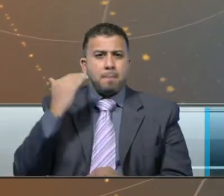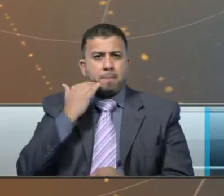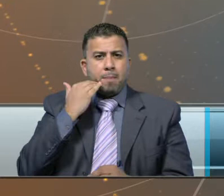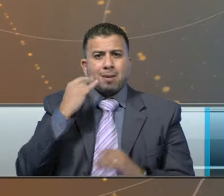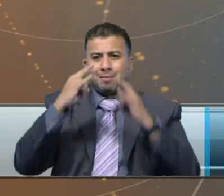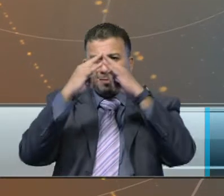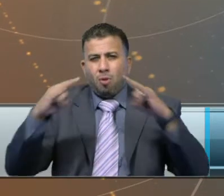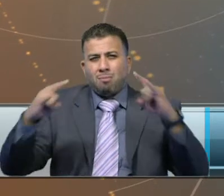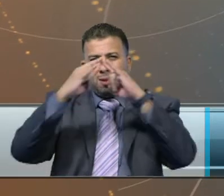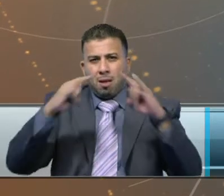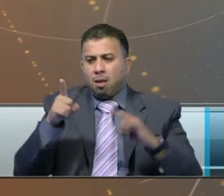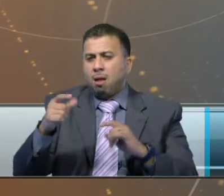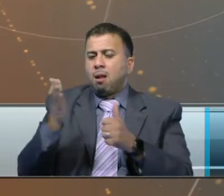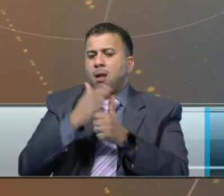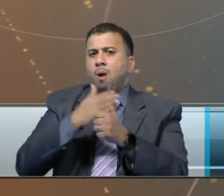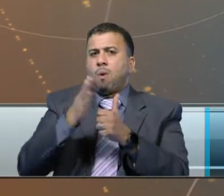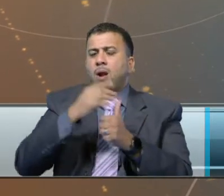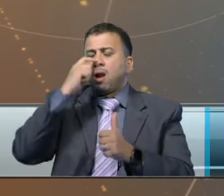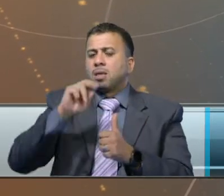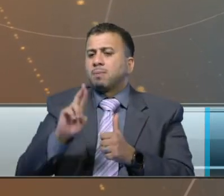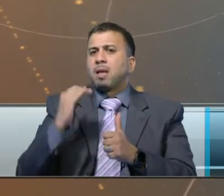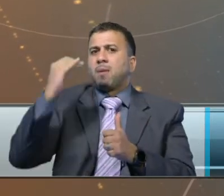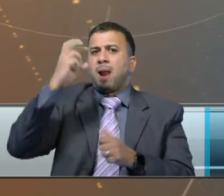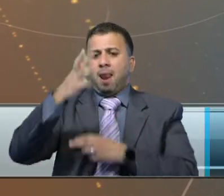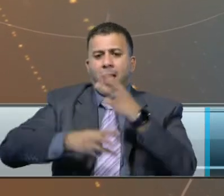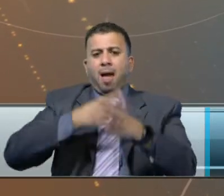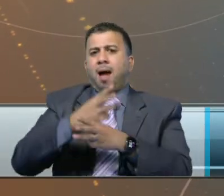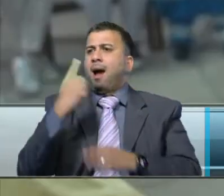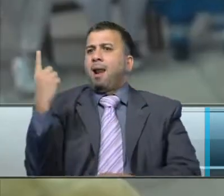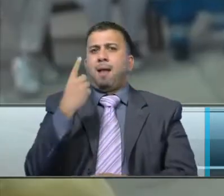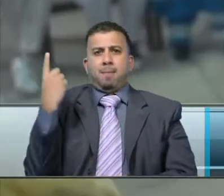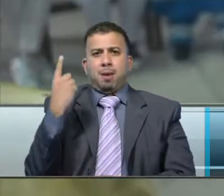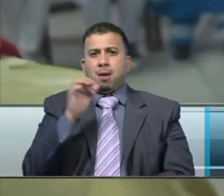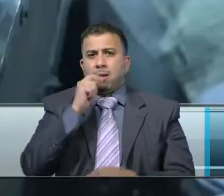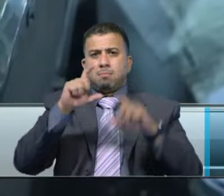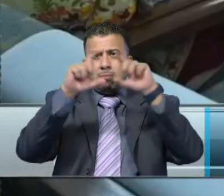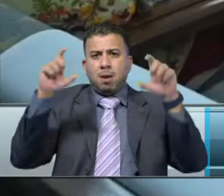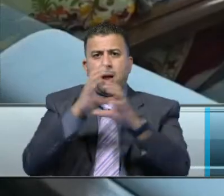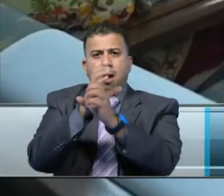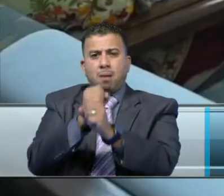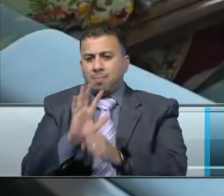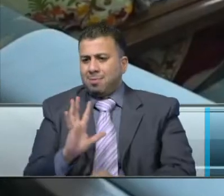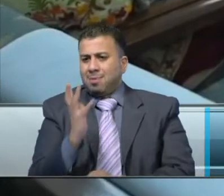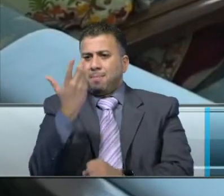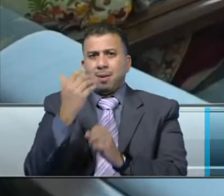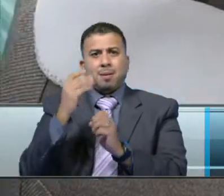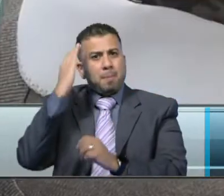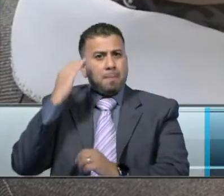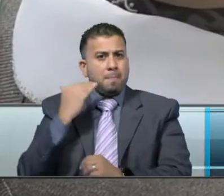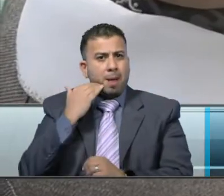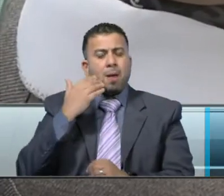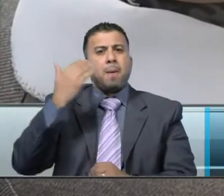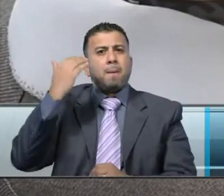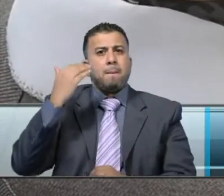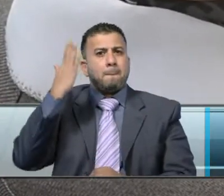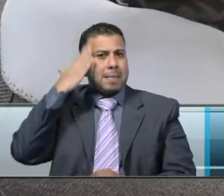على قائمة الأولويات التنموية العالمية. وجاءت الجلسة تحت شعار حماية وتمكين النساء والفتيات